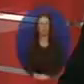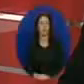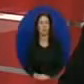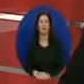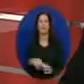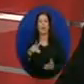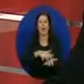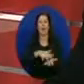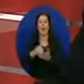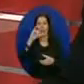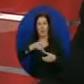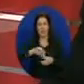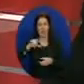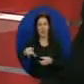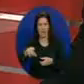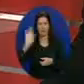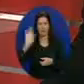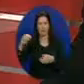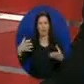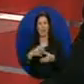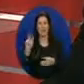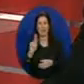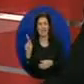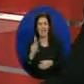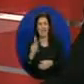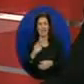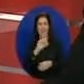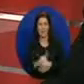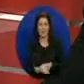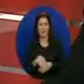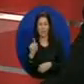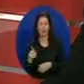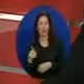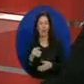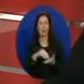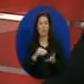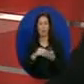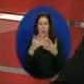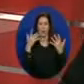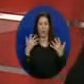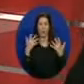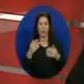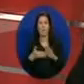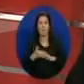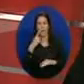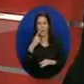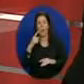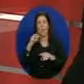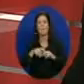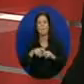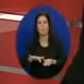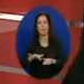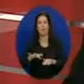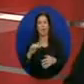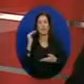היקף הדליפה מצינור הנפט של חברת קצא"א בדרום הערבה עדיין לא ברור. בתחילה נטען שמיליון טון דלפו מהצינור, מאוחר יותר